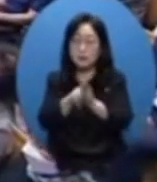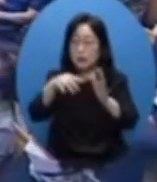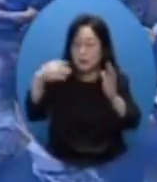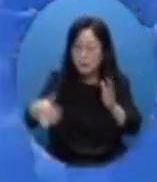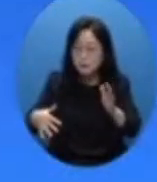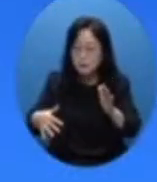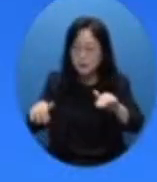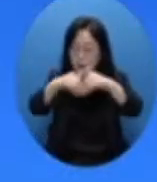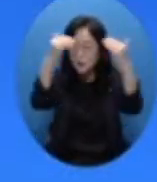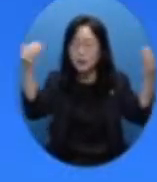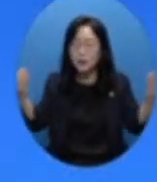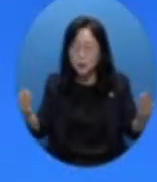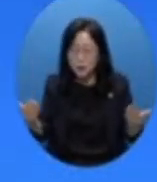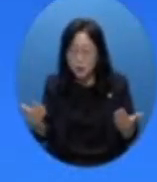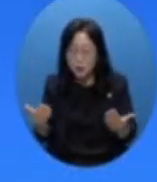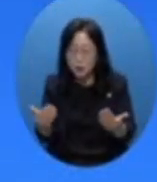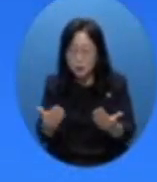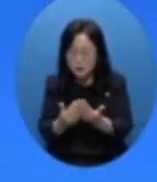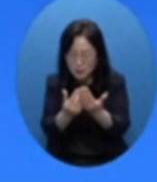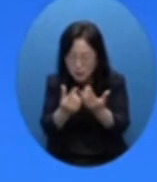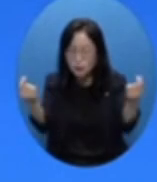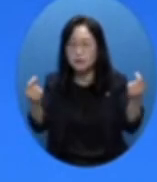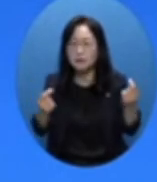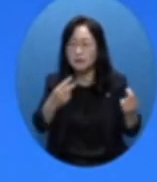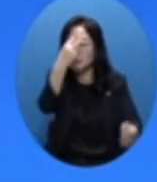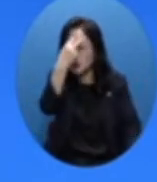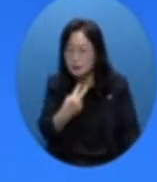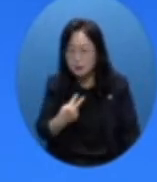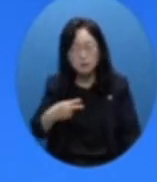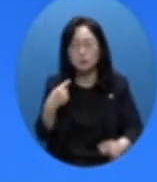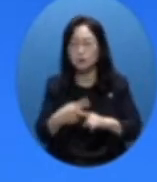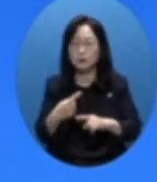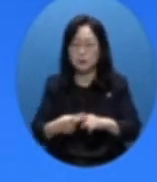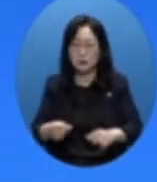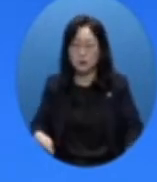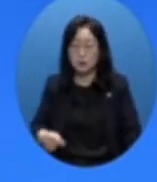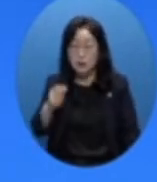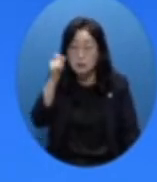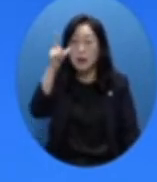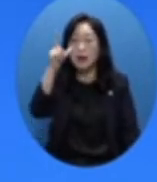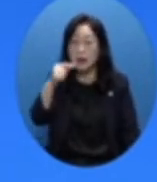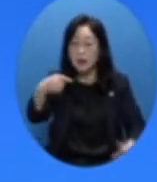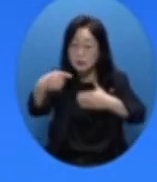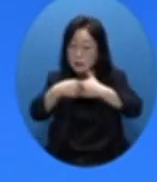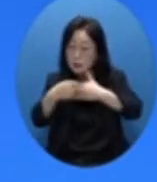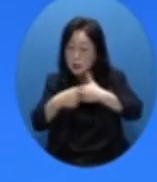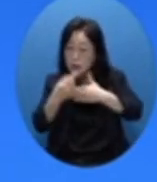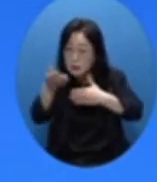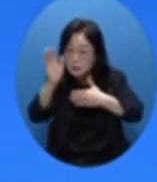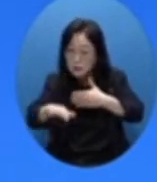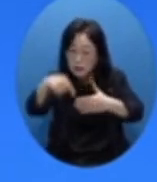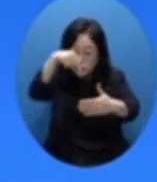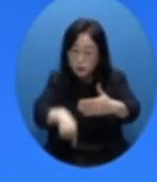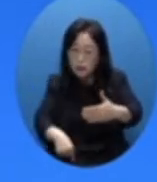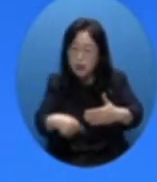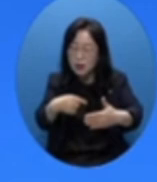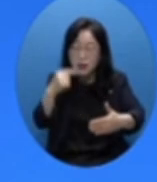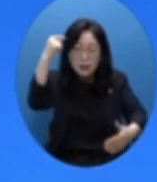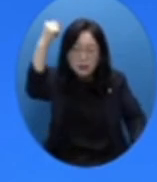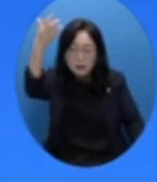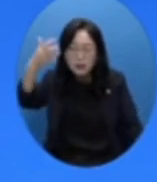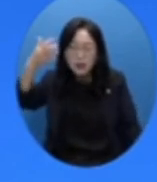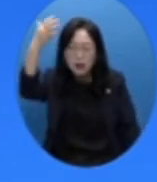다 영적인 백인 입니다 누르 떴다고 1 그런 영적인 명의 되어서